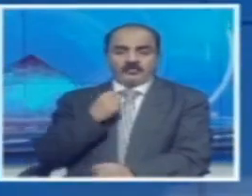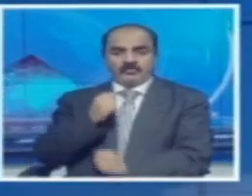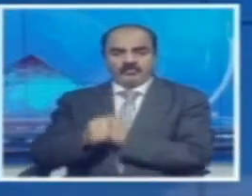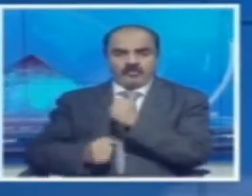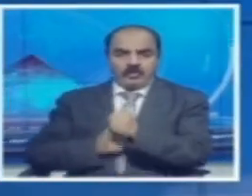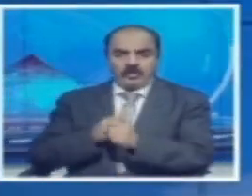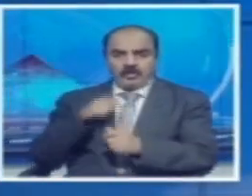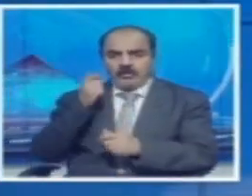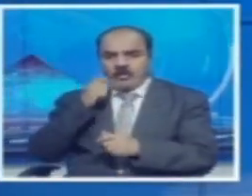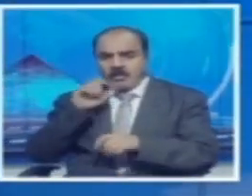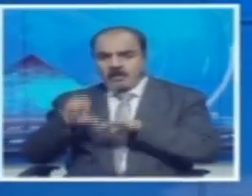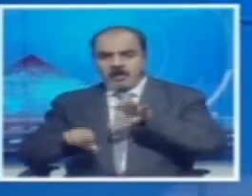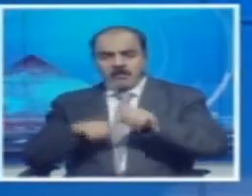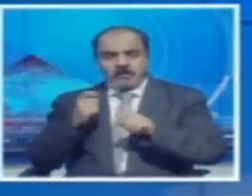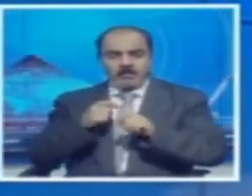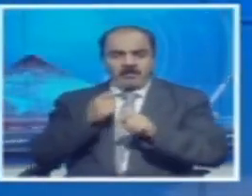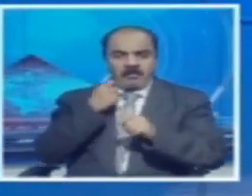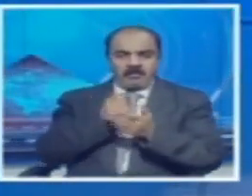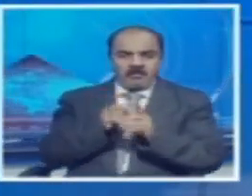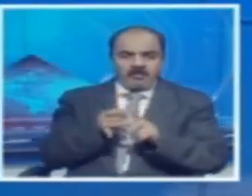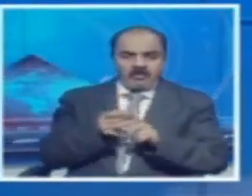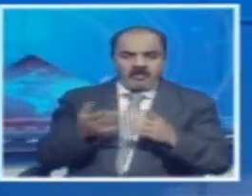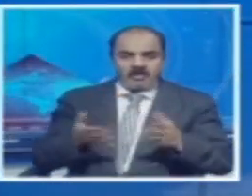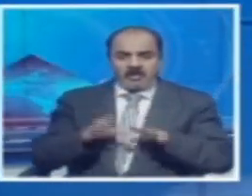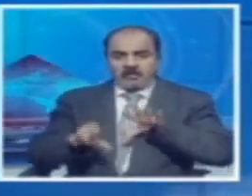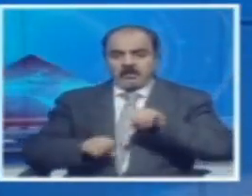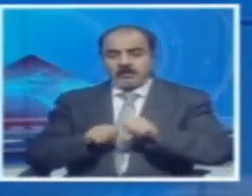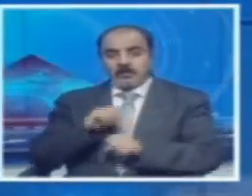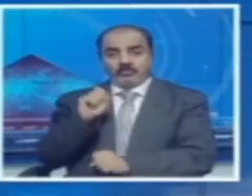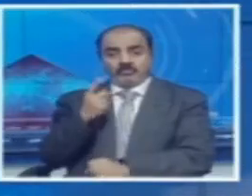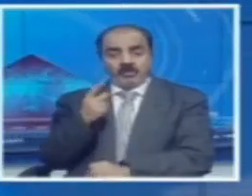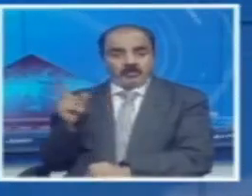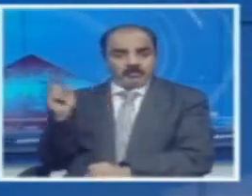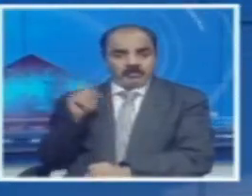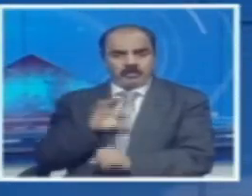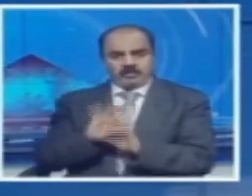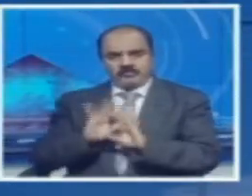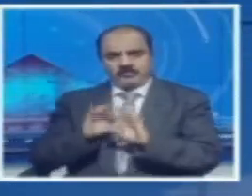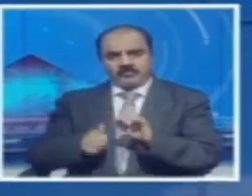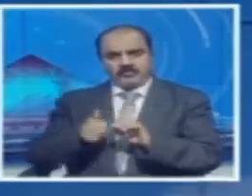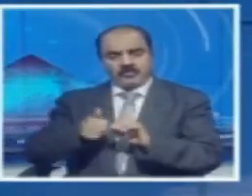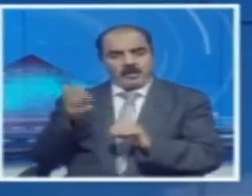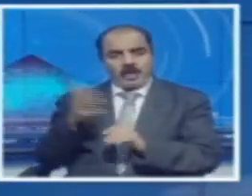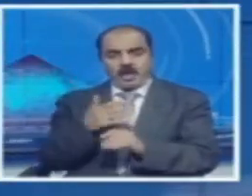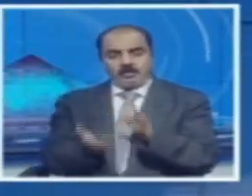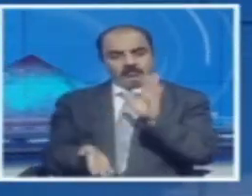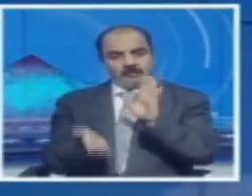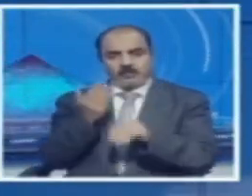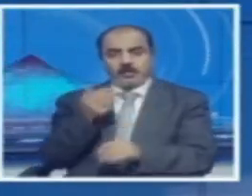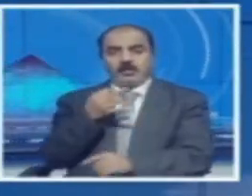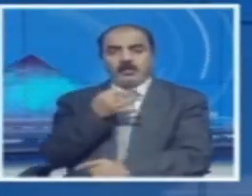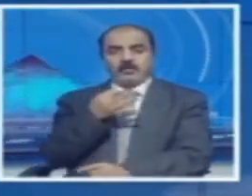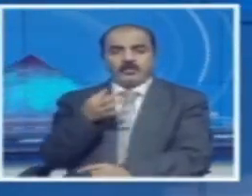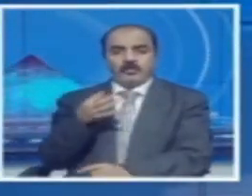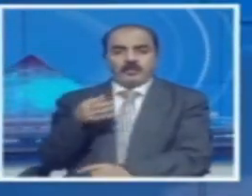هي جهودها لمكافحة جرائم الإتجار في المواد المخدرة، حيث تمكنت خلال شهر من تحقيق نتائج إيجابية